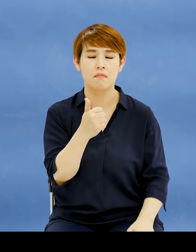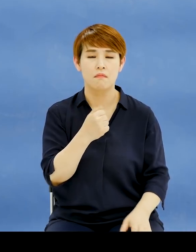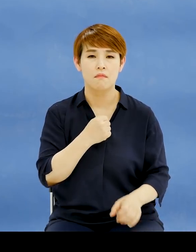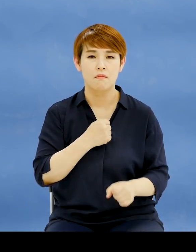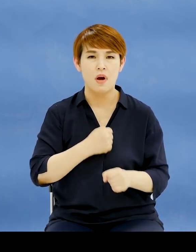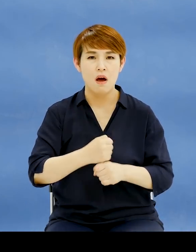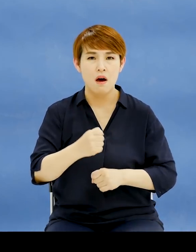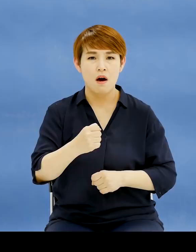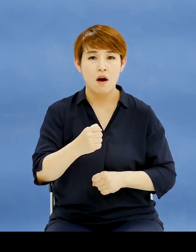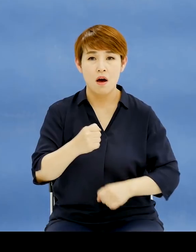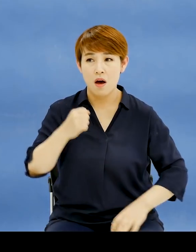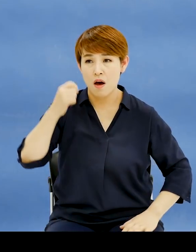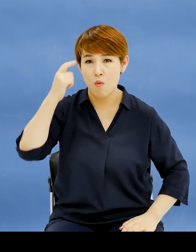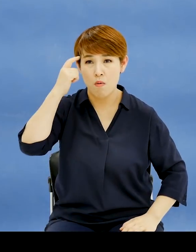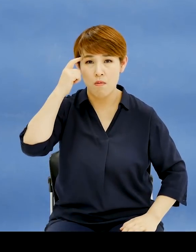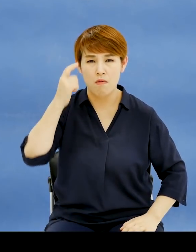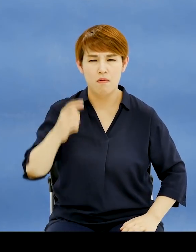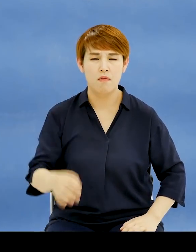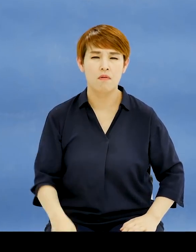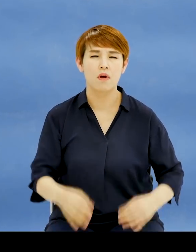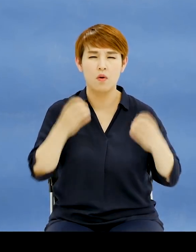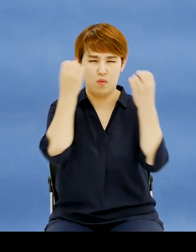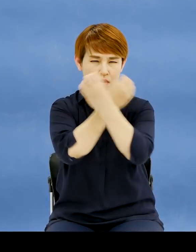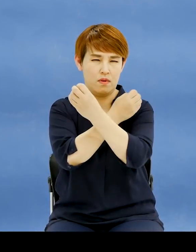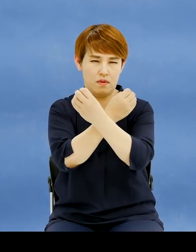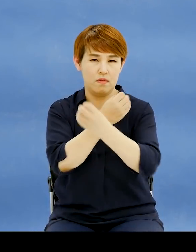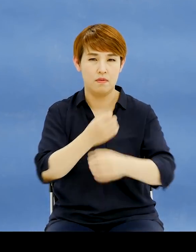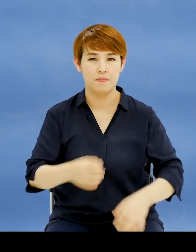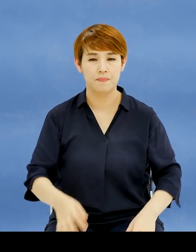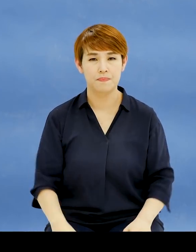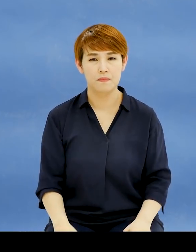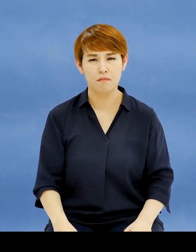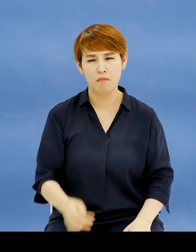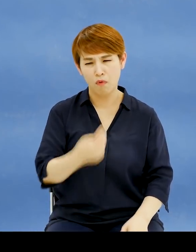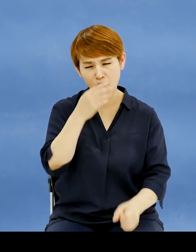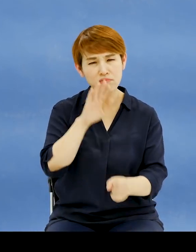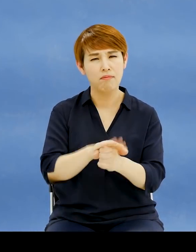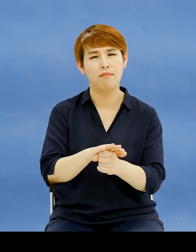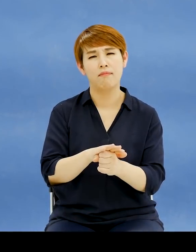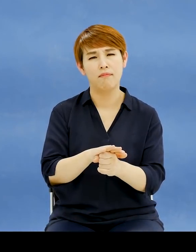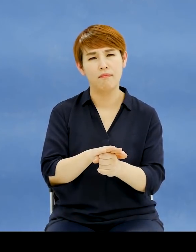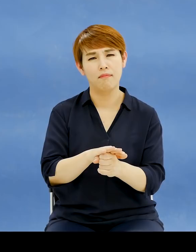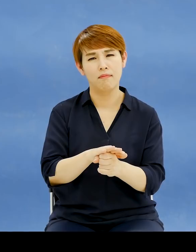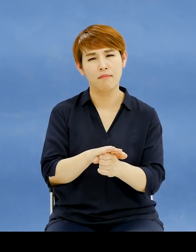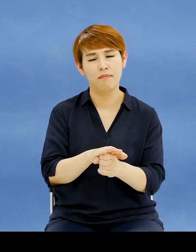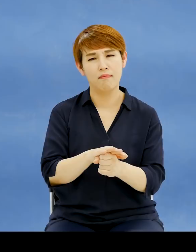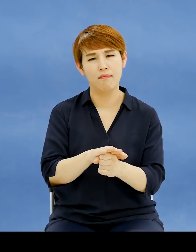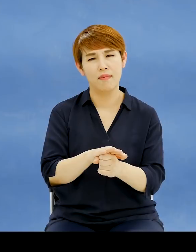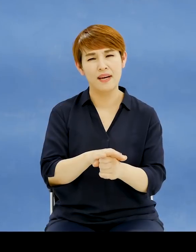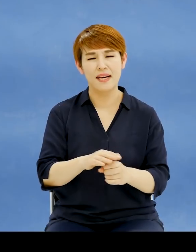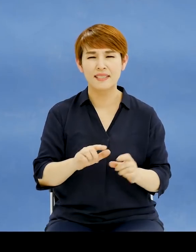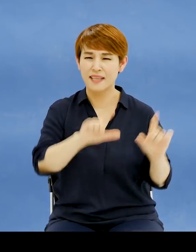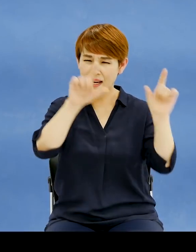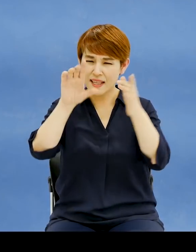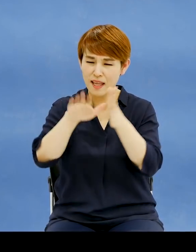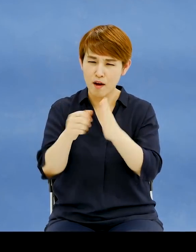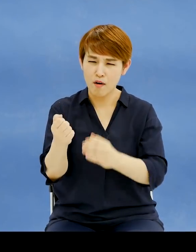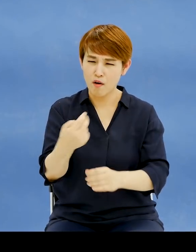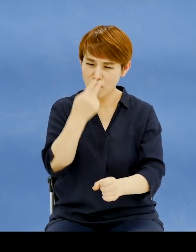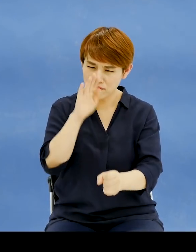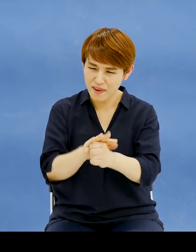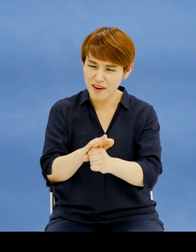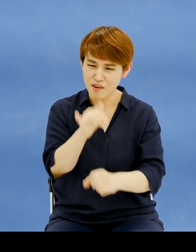거리를 두는 거를 느꼈어요. 왜 그렇죠? 예, 그런데 억울한 일을 이제 우린 다